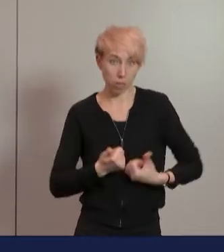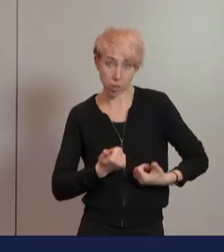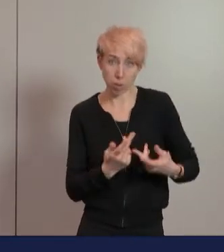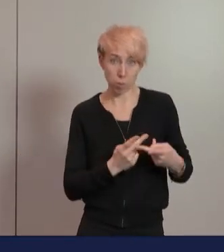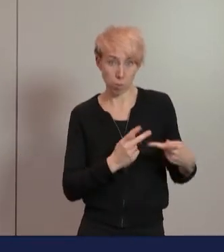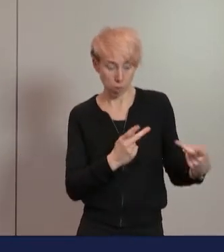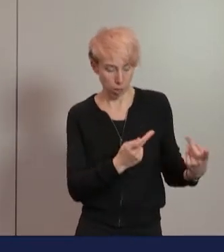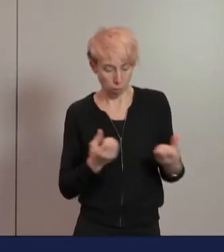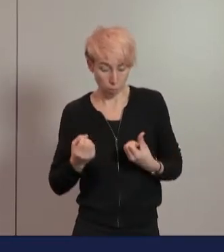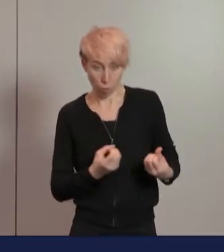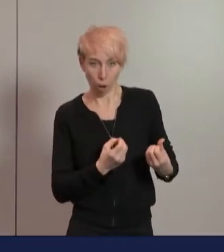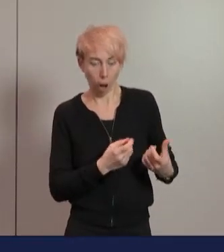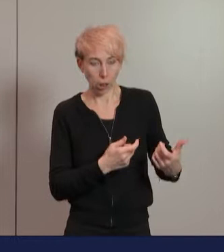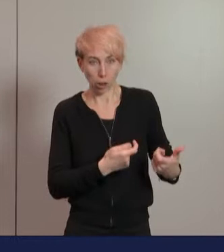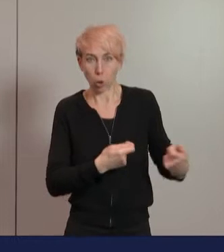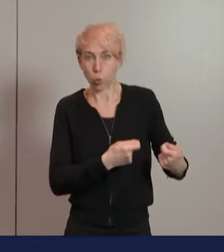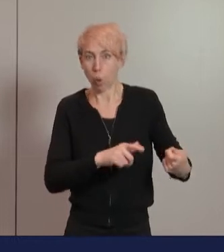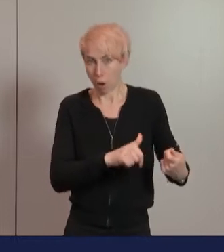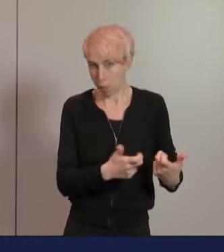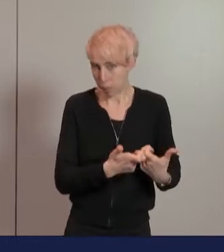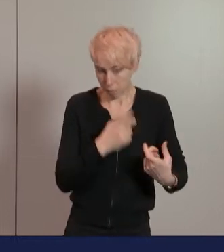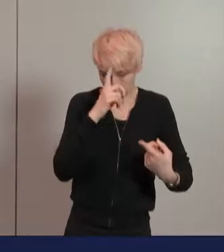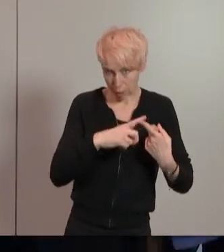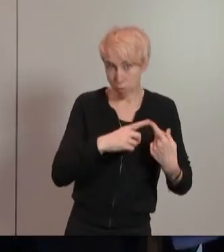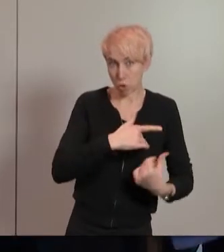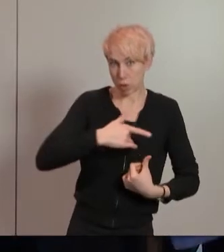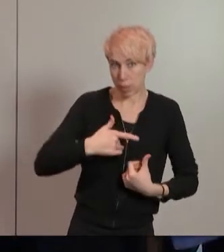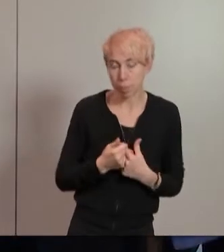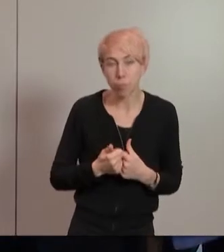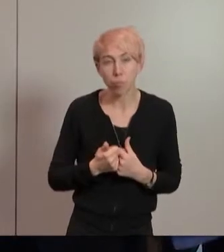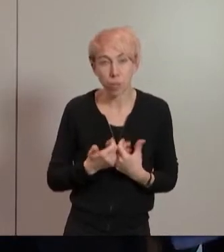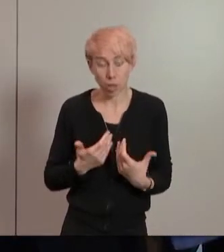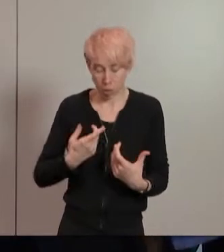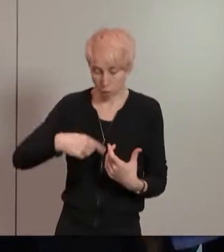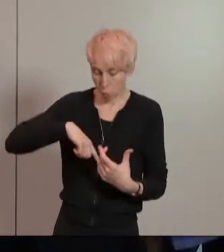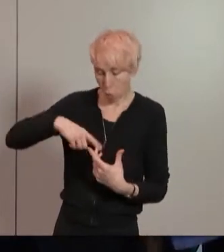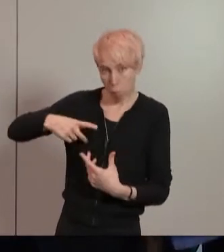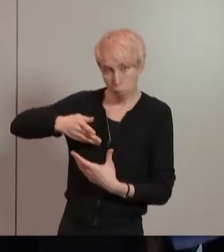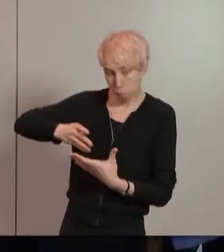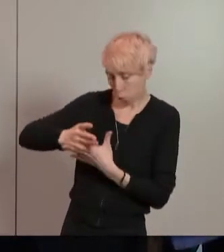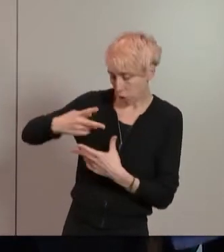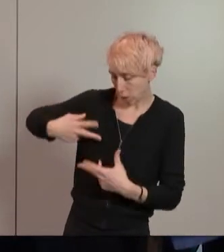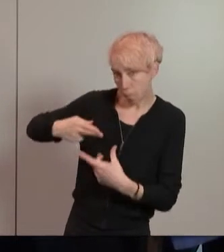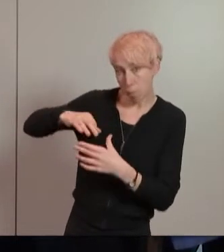santé. C'est pourquoi la mise en œuvre du projet de mandat nous paraît d'autant plus impérative et utile.